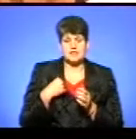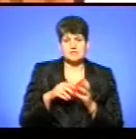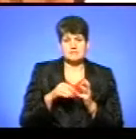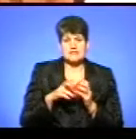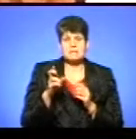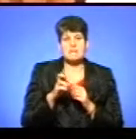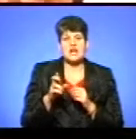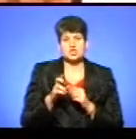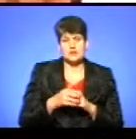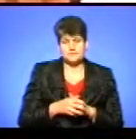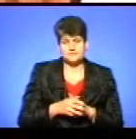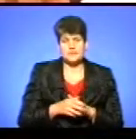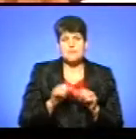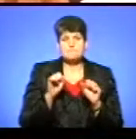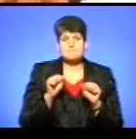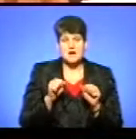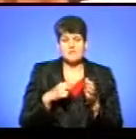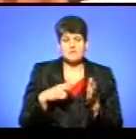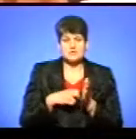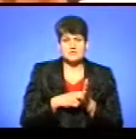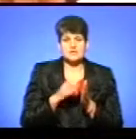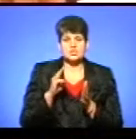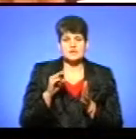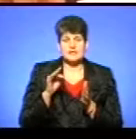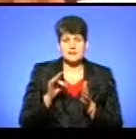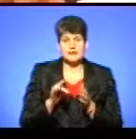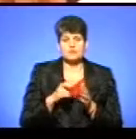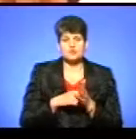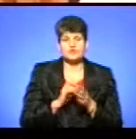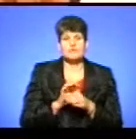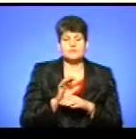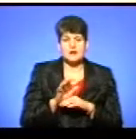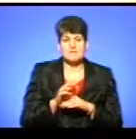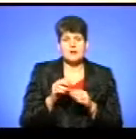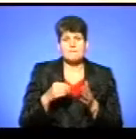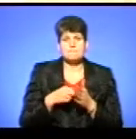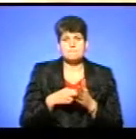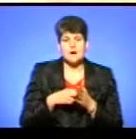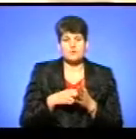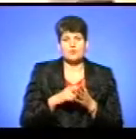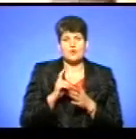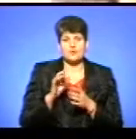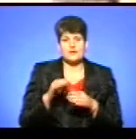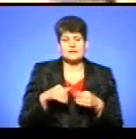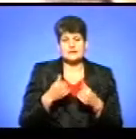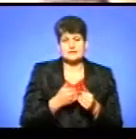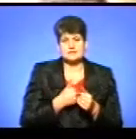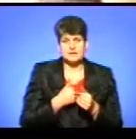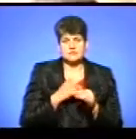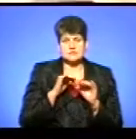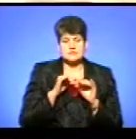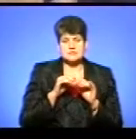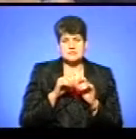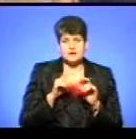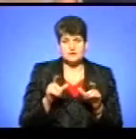Бережан. Право погасити державним штемпелем поштове відправлення, марку та конверт надали ініціатору заходу, громадському